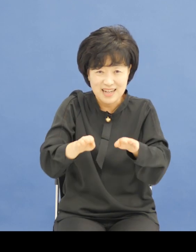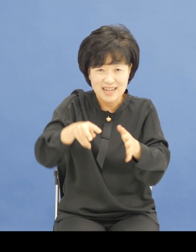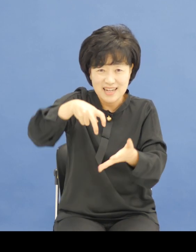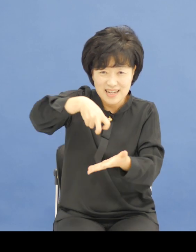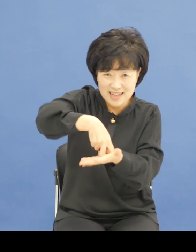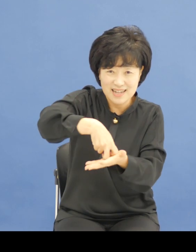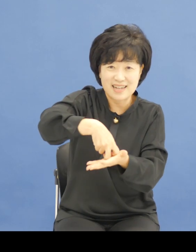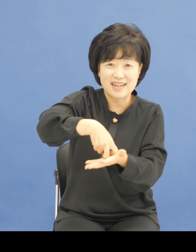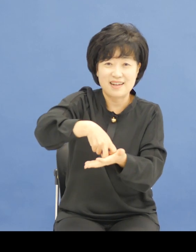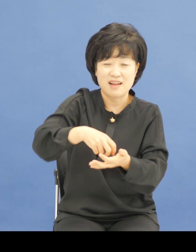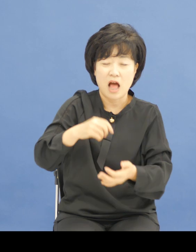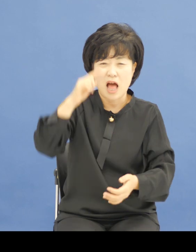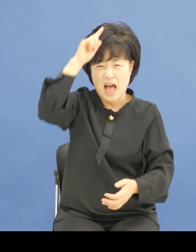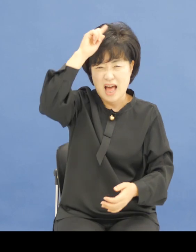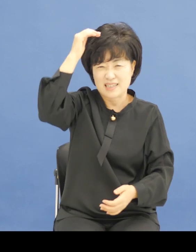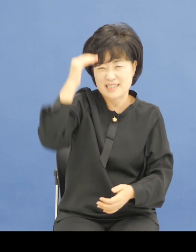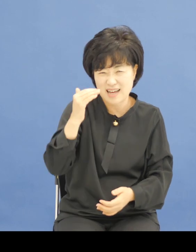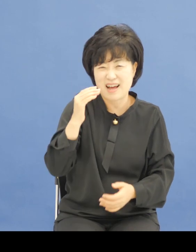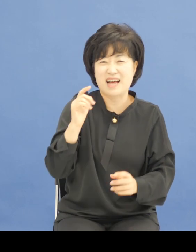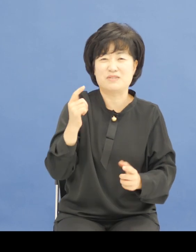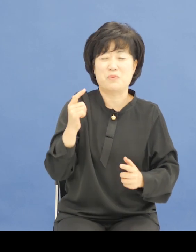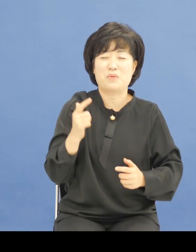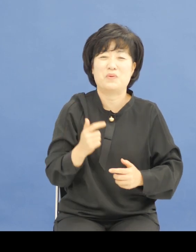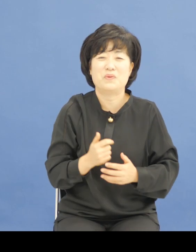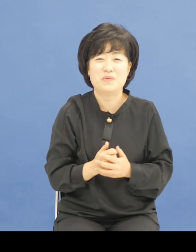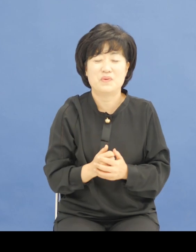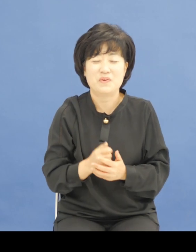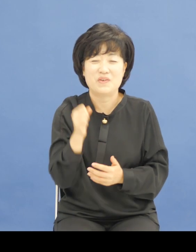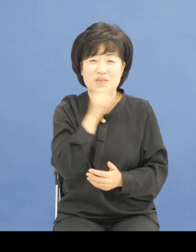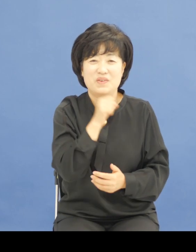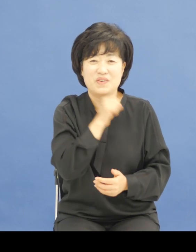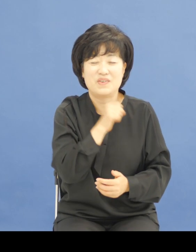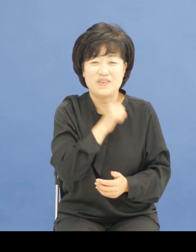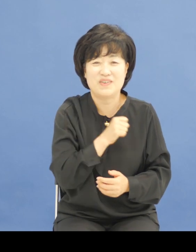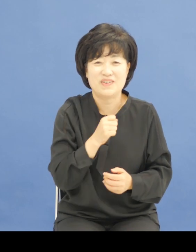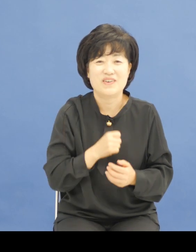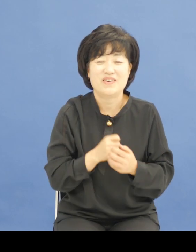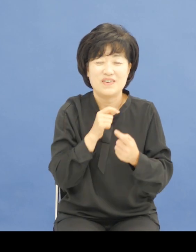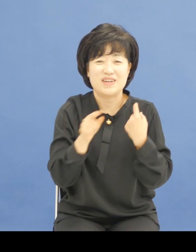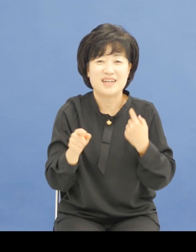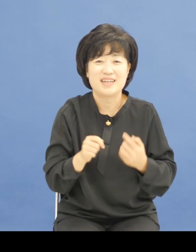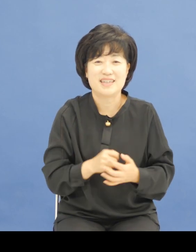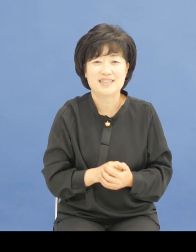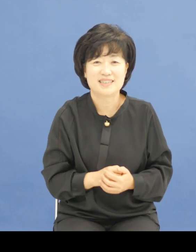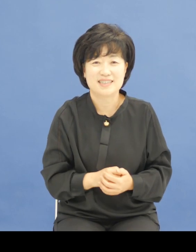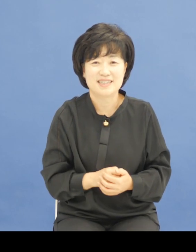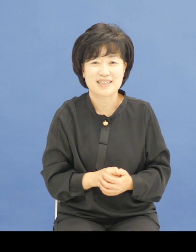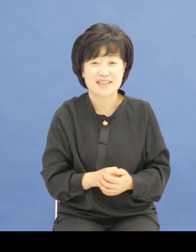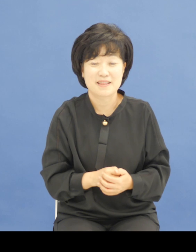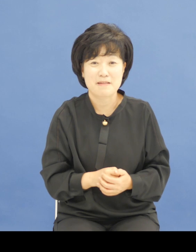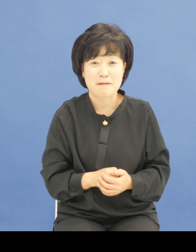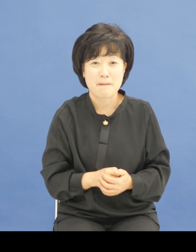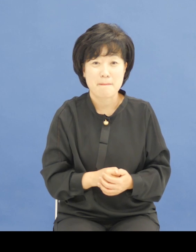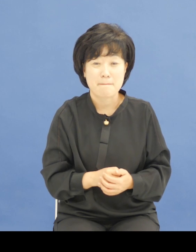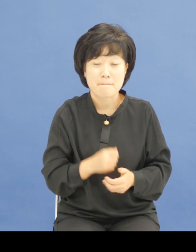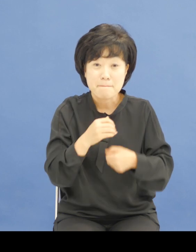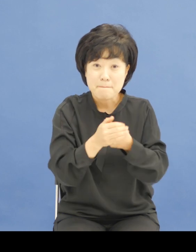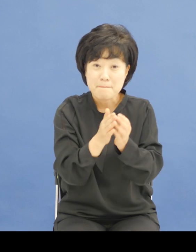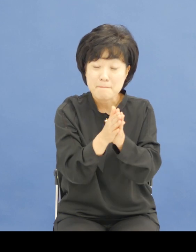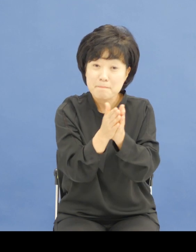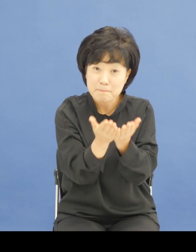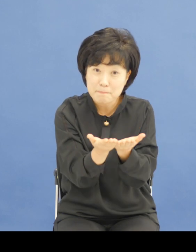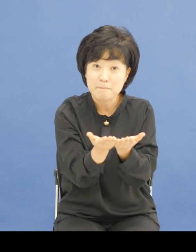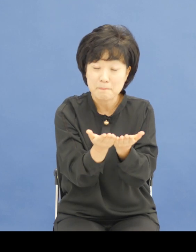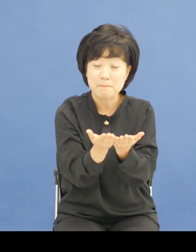바닥이니까. 아 그렇죠. 키 작동하죠. 아, 바닥. 이건가? 비율은 똑같겠지. 근데 딱. 저희가 아는 성경책. 한번 읽어보세요.